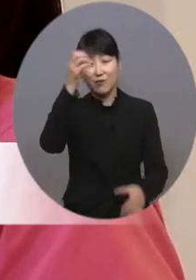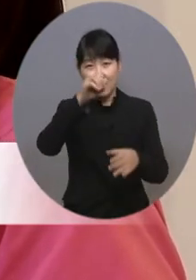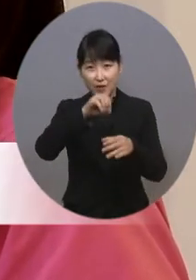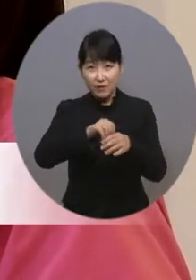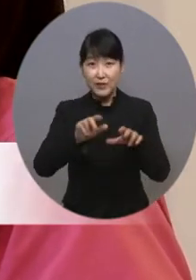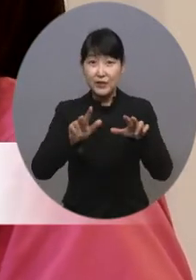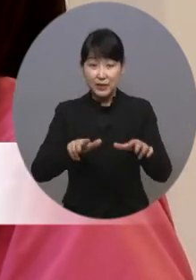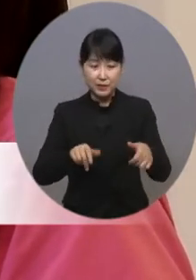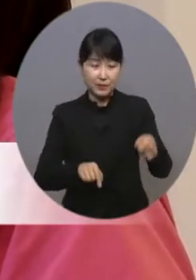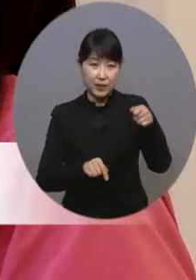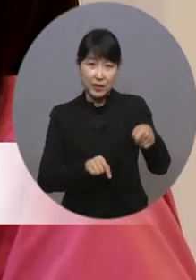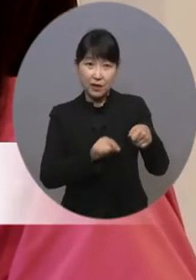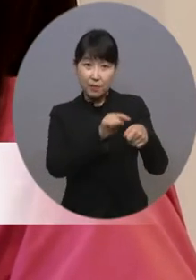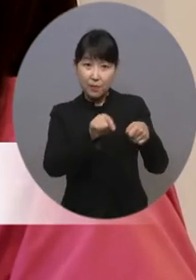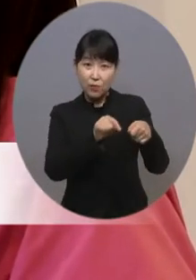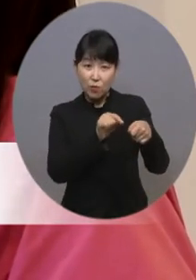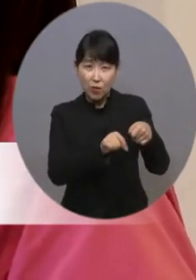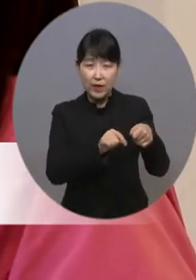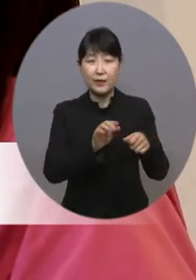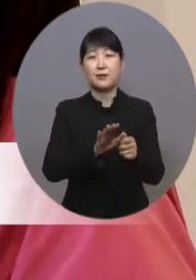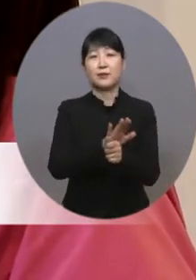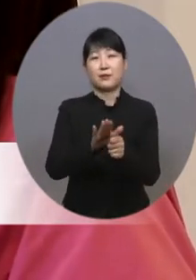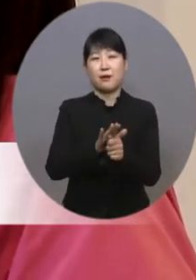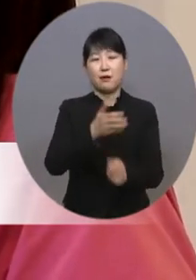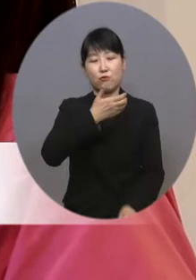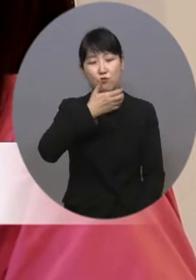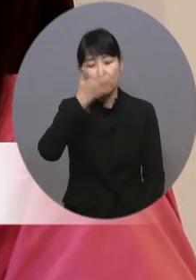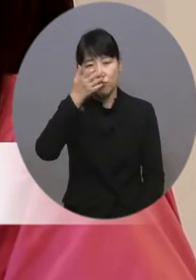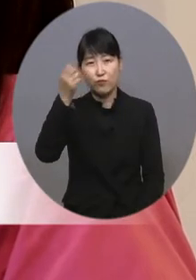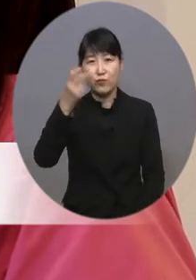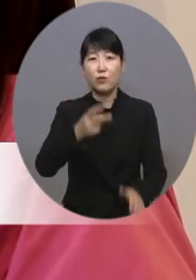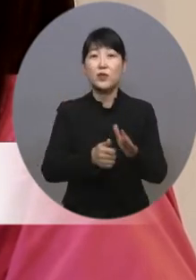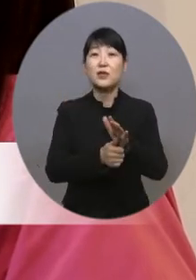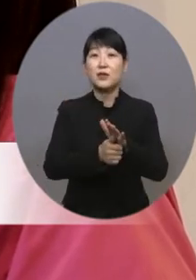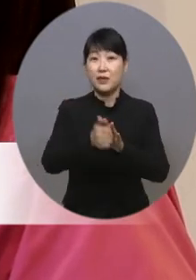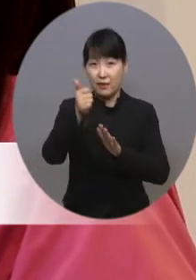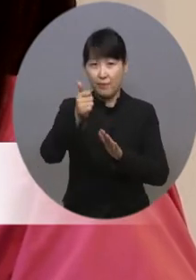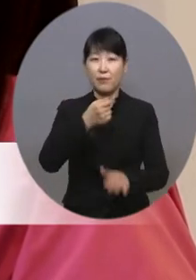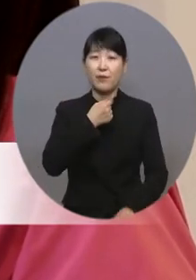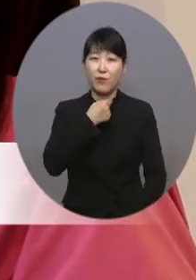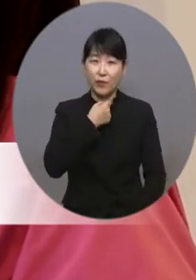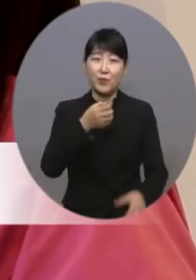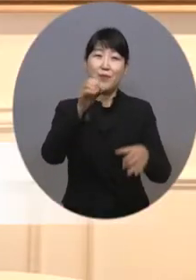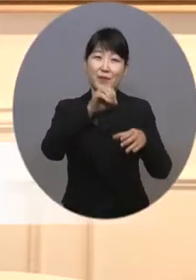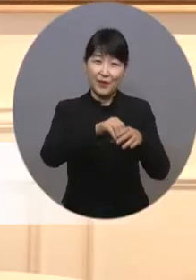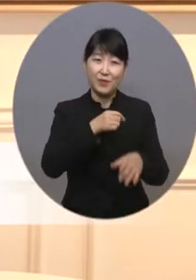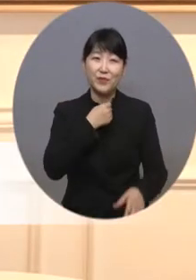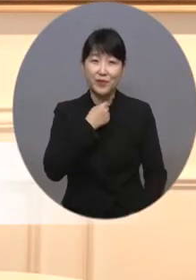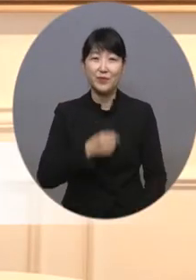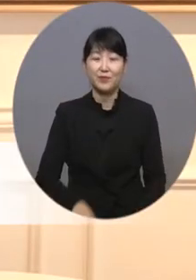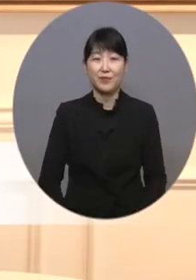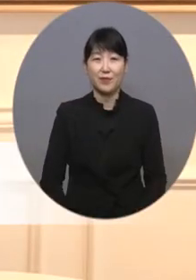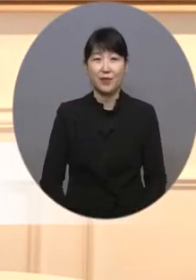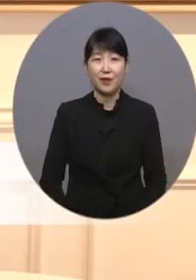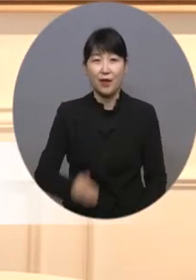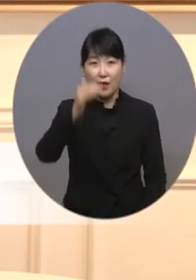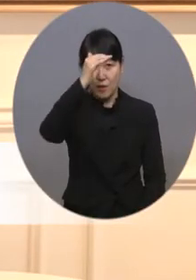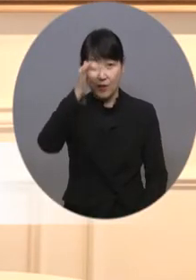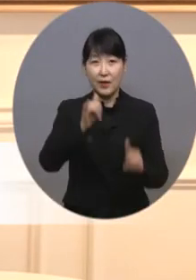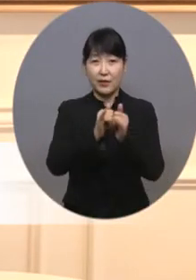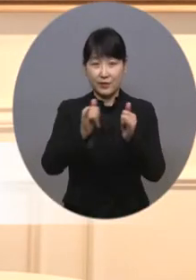지금은 그 가방 속에 사랑과 꿈과 희망과 소망을 담고 싶습니다.